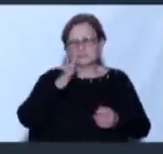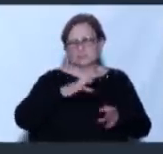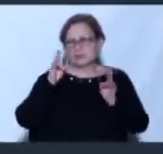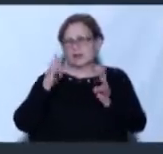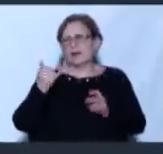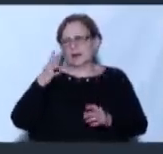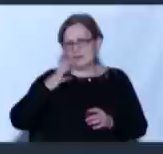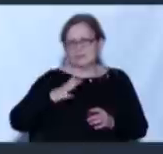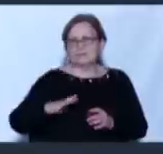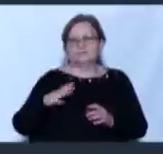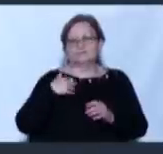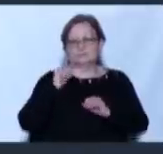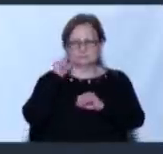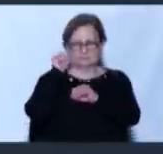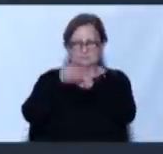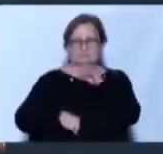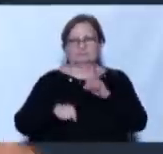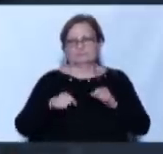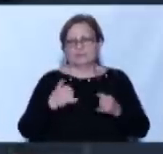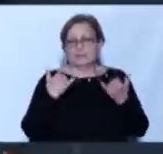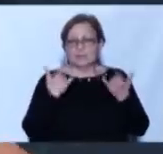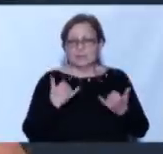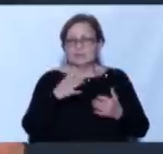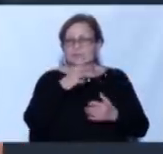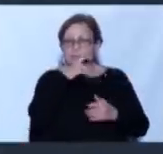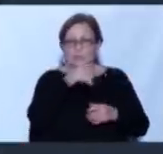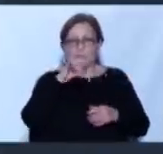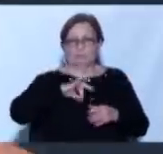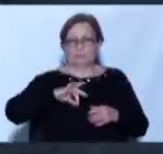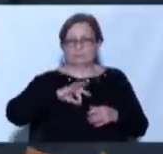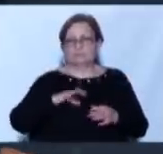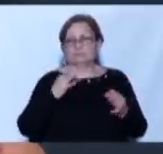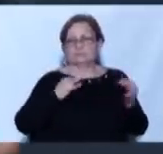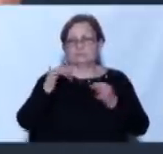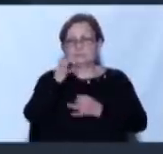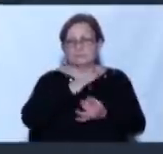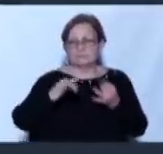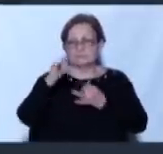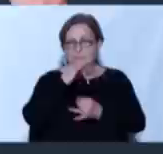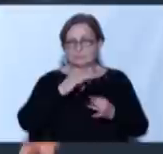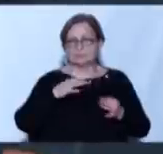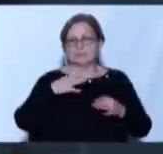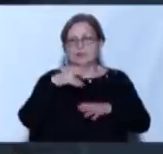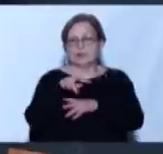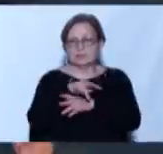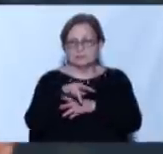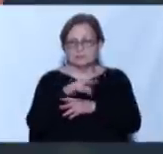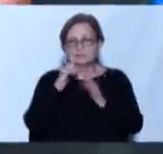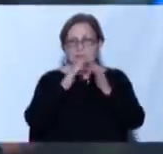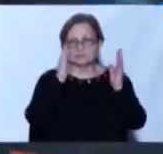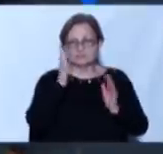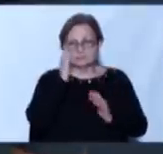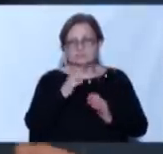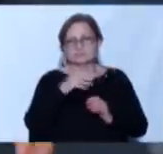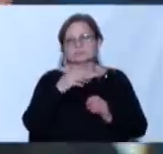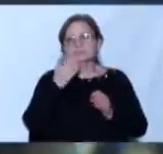გაგვიძლია და ამასაც გაუძლებთ ერთად და გამოვიყენოთ ეს დრო იმაში, რომ ვისაუბროთ ლიტერატურაზე, სახში იქნები წაიკითხეთ წიგნები და რაც თავარია